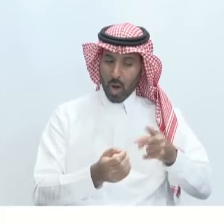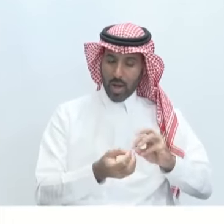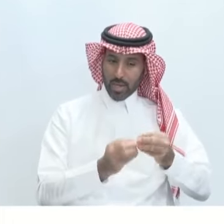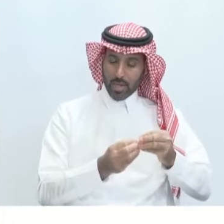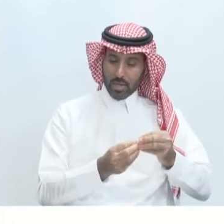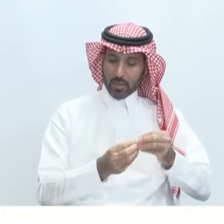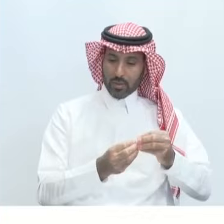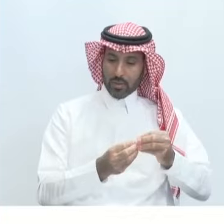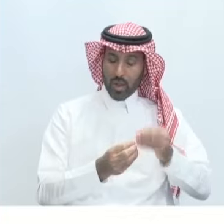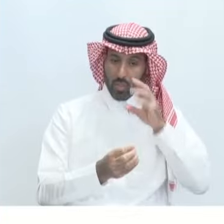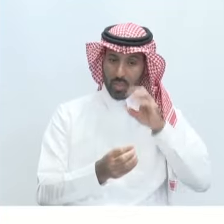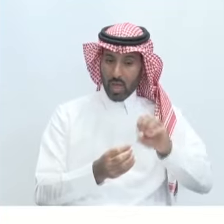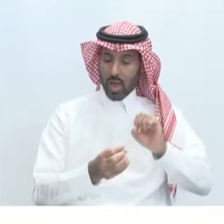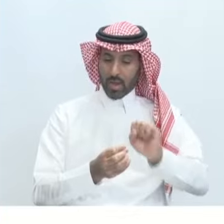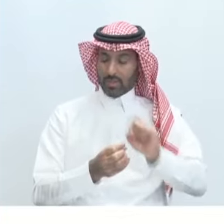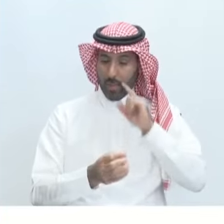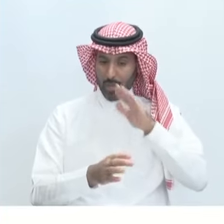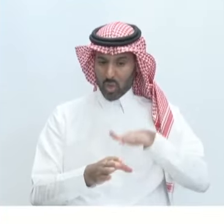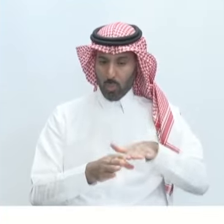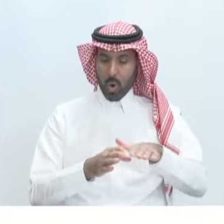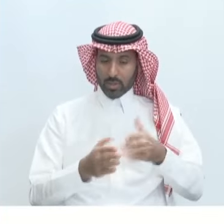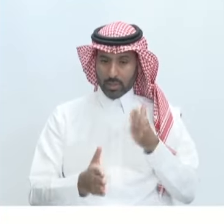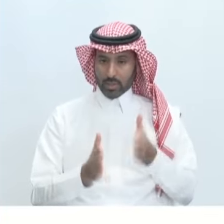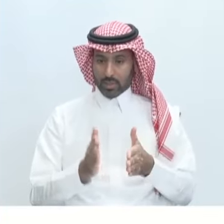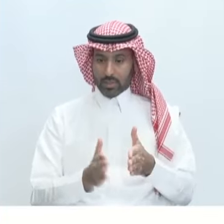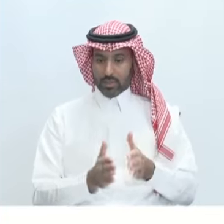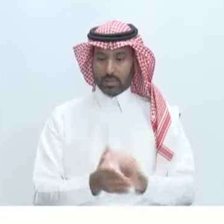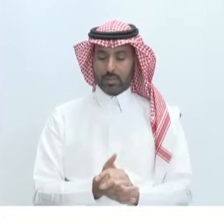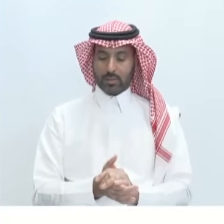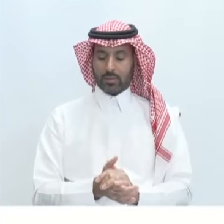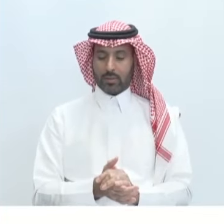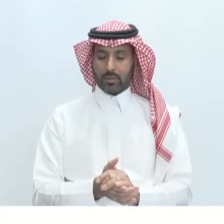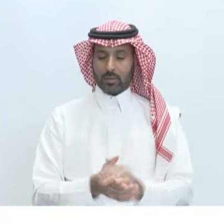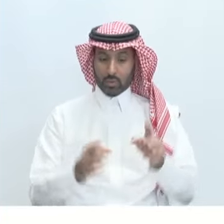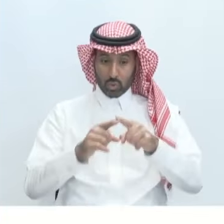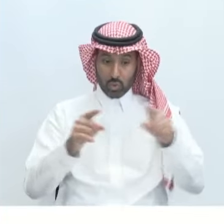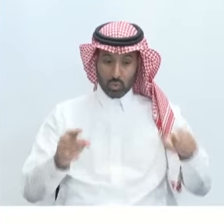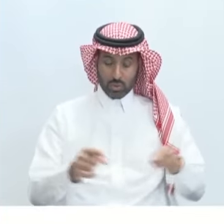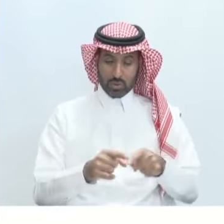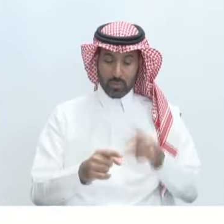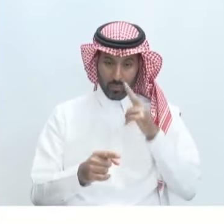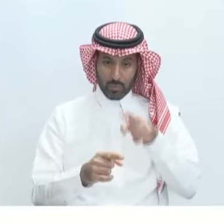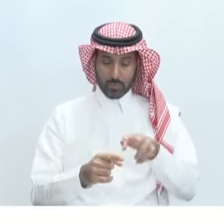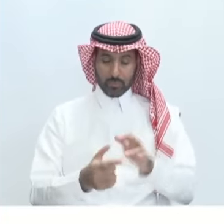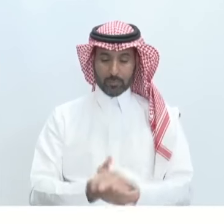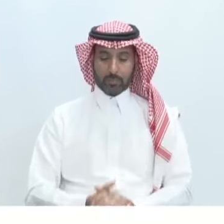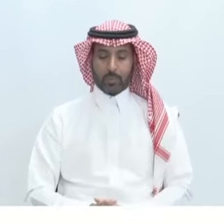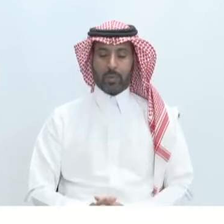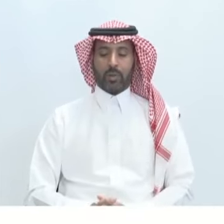لنتحار الاضاءه الخاصه بالروبوت نذهب الى جزء المحاكاه او السميشن